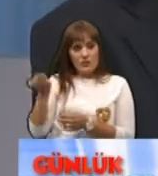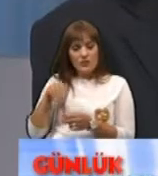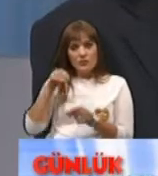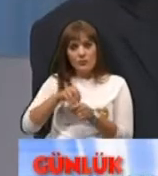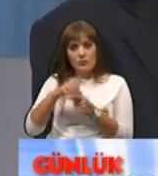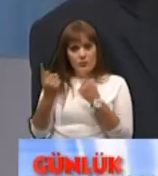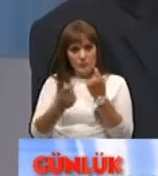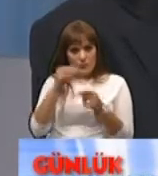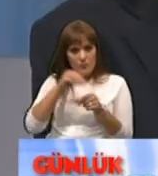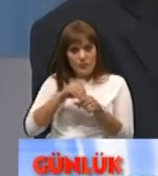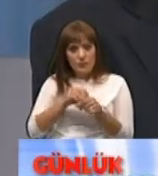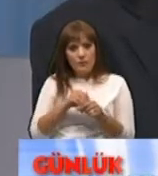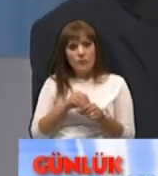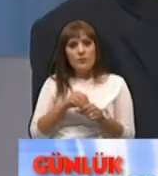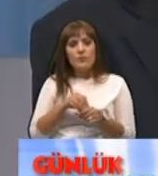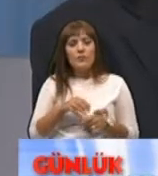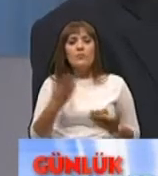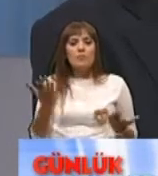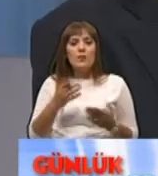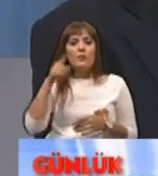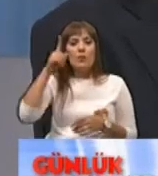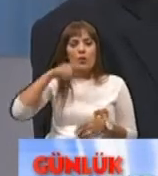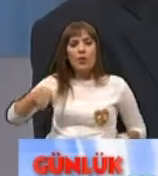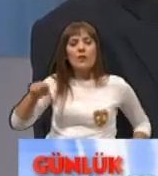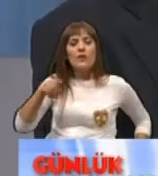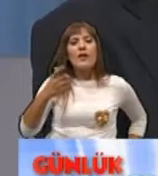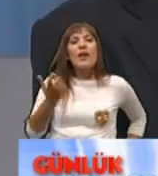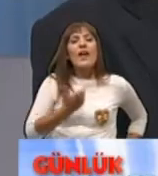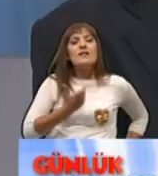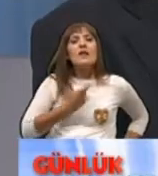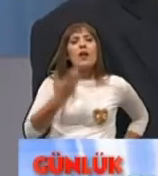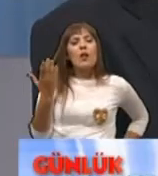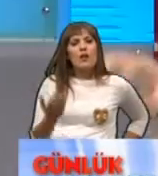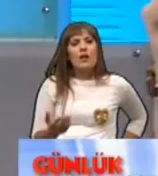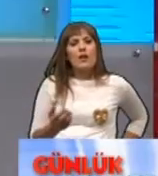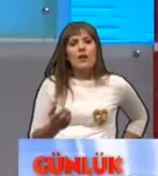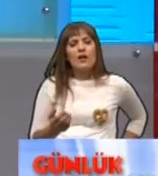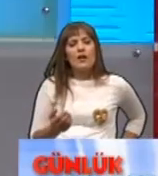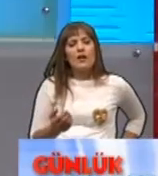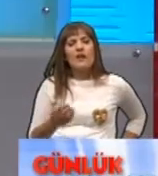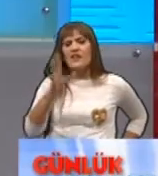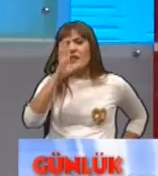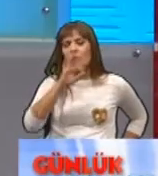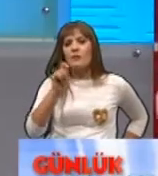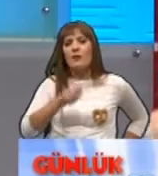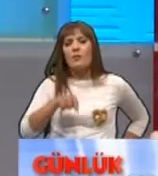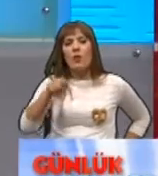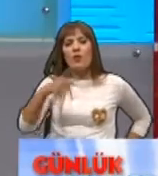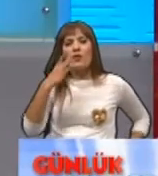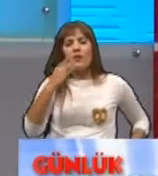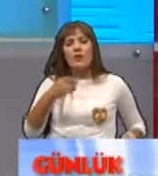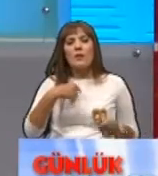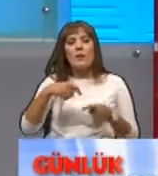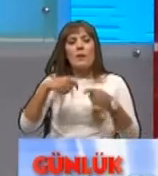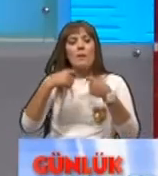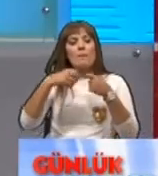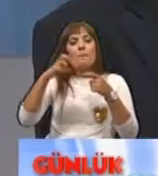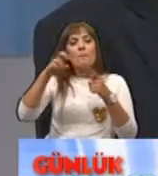işin içinde ve maalesef onların... Yasal olarak kimler yapar? Onu bize ne plastik